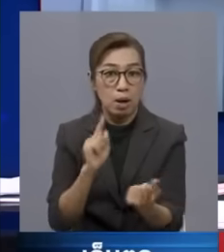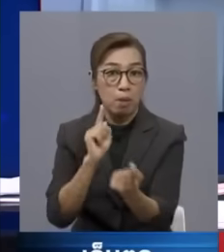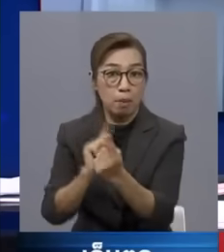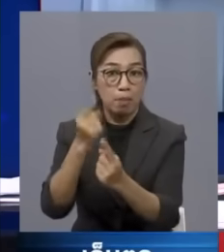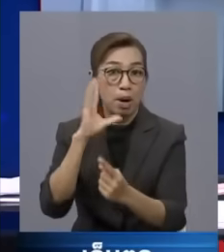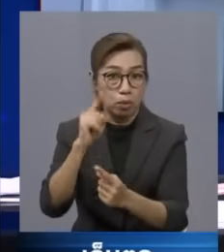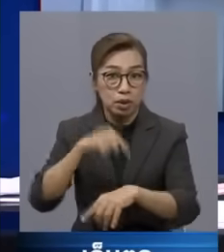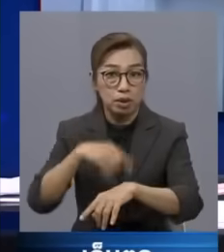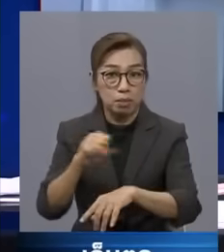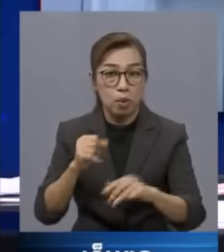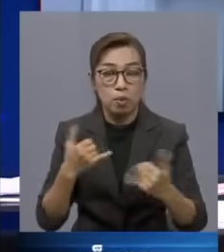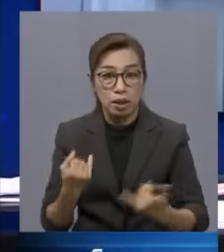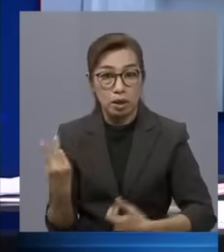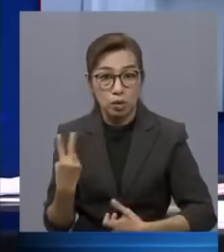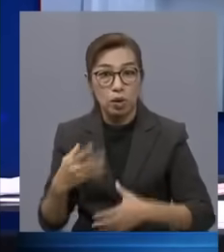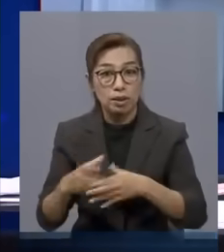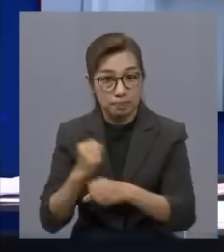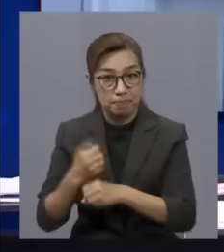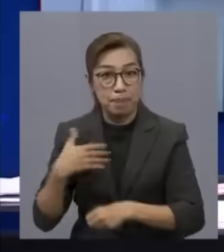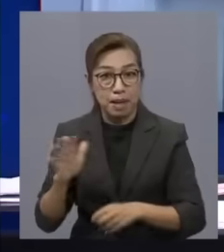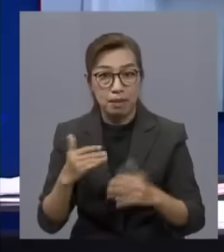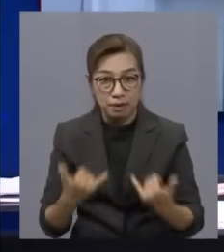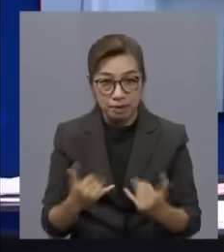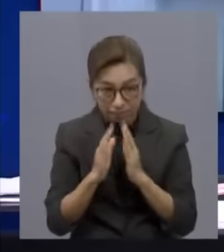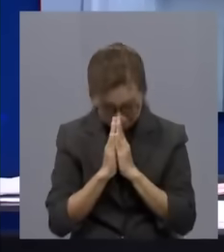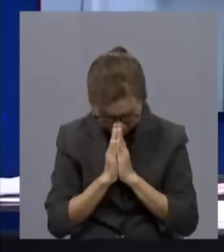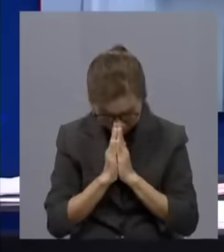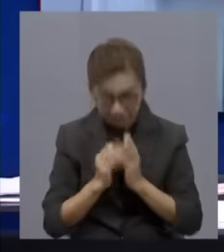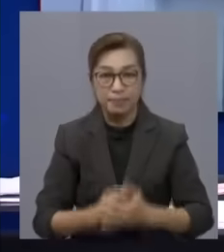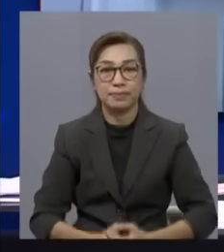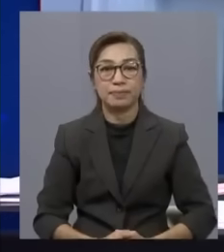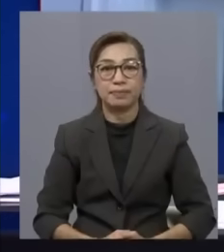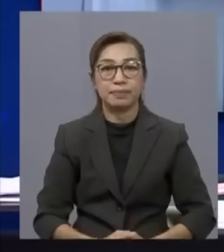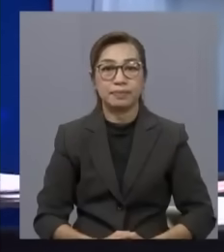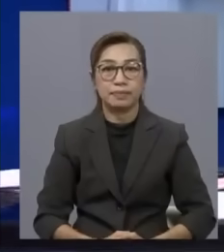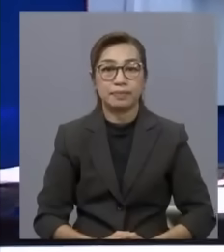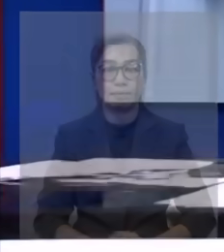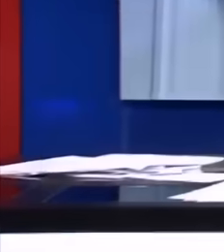พรุ่งนี้พบกัน 10:00นช่วงนี้เรา 2คนพร้อมทีมงานลาไปก่อนนะครับสวัสดีครับสวัสดีครับ